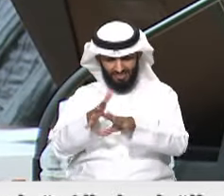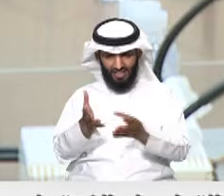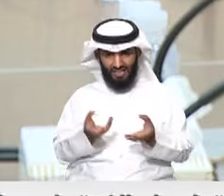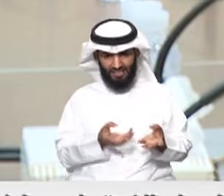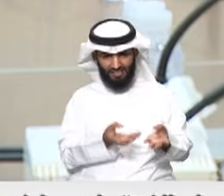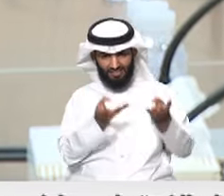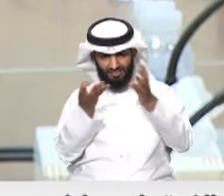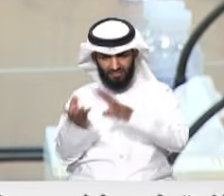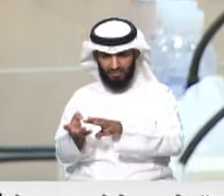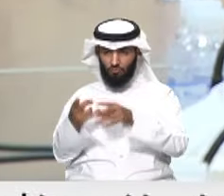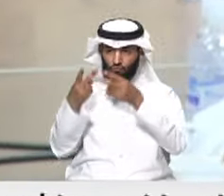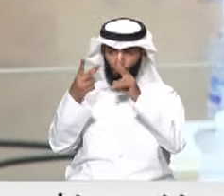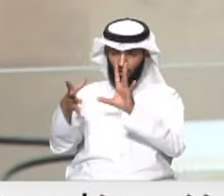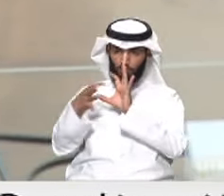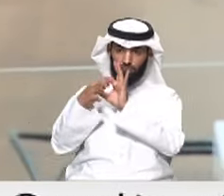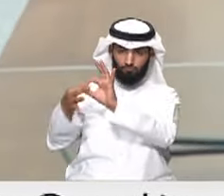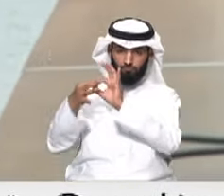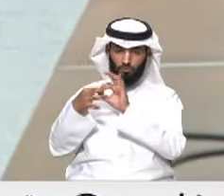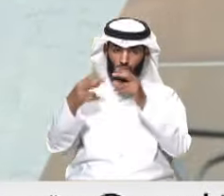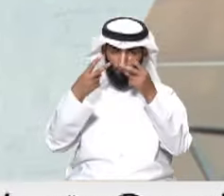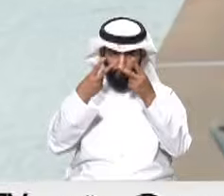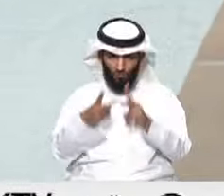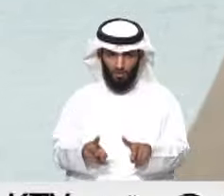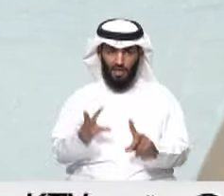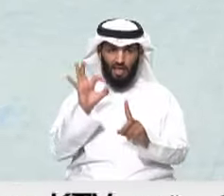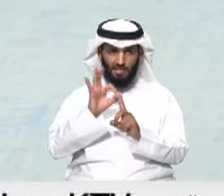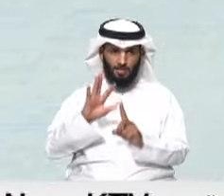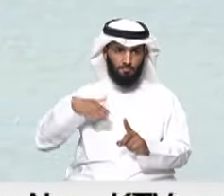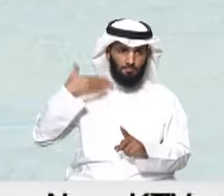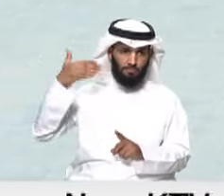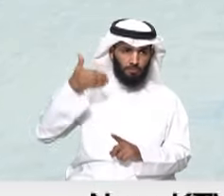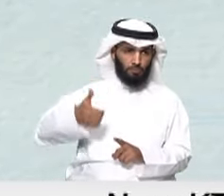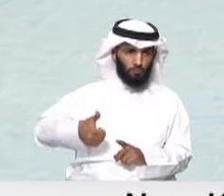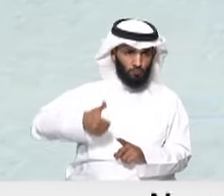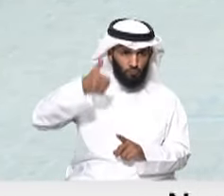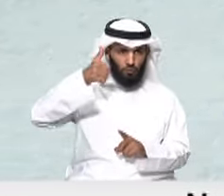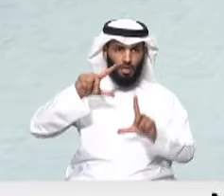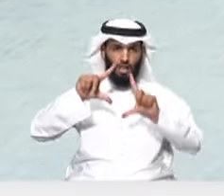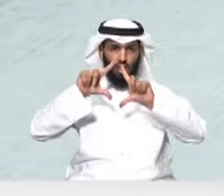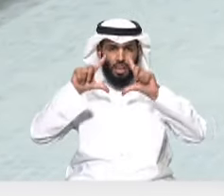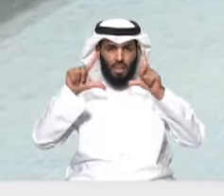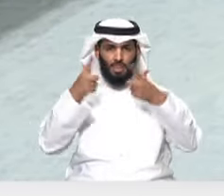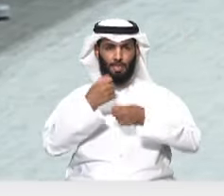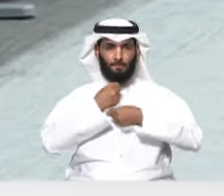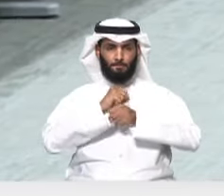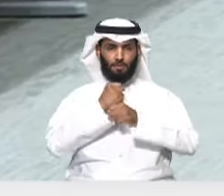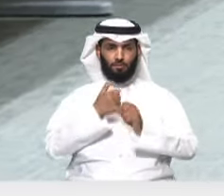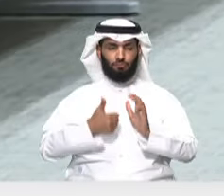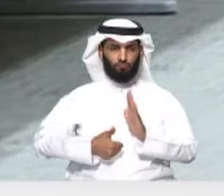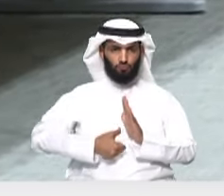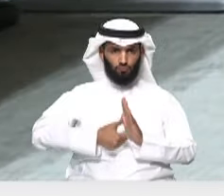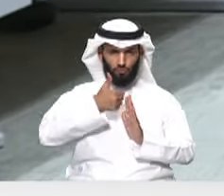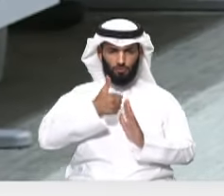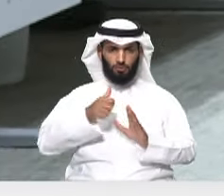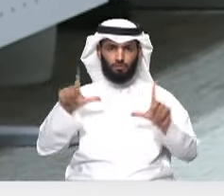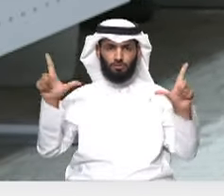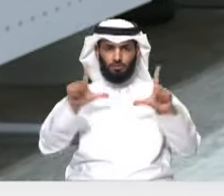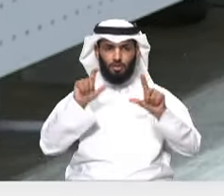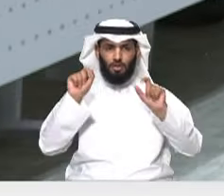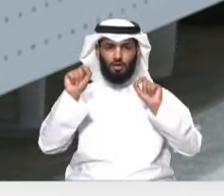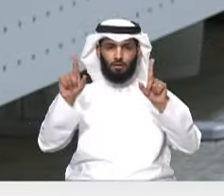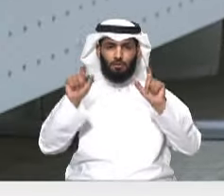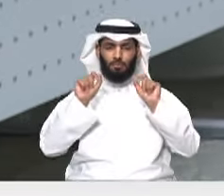الدوحه ليبقى الانجاز عنوان مميز للجان المجلس البلدي رادي الشمري قناه